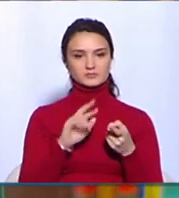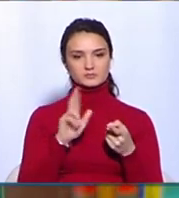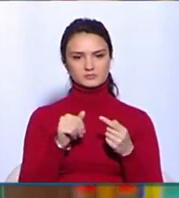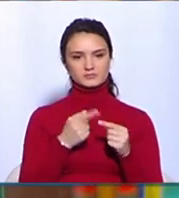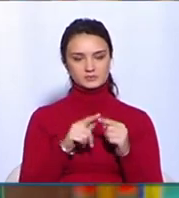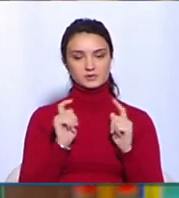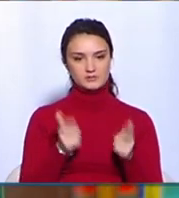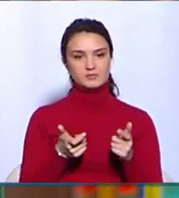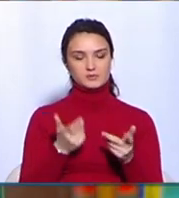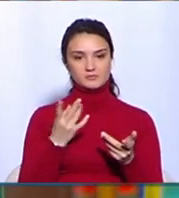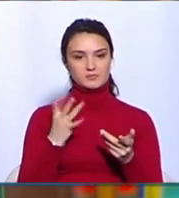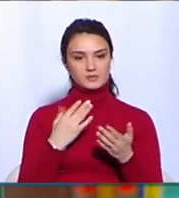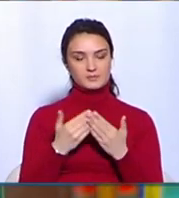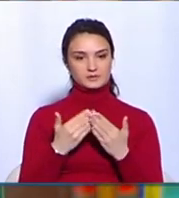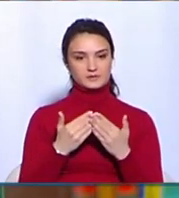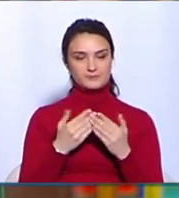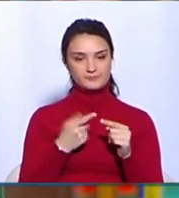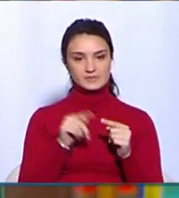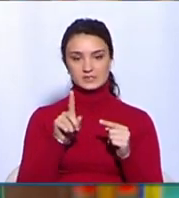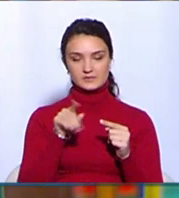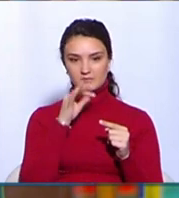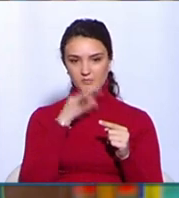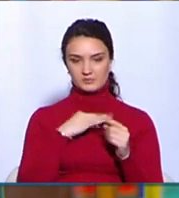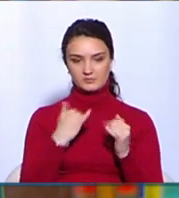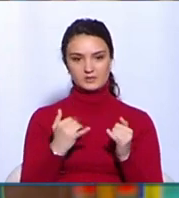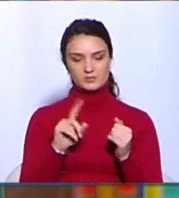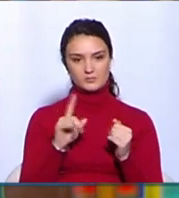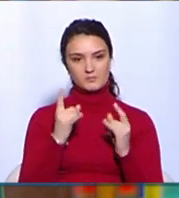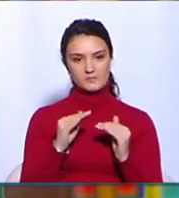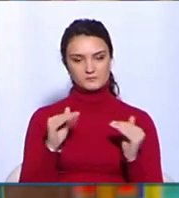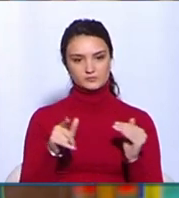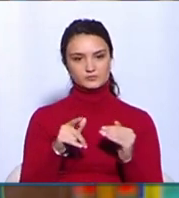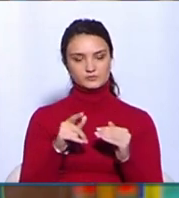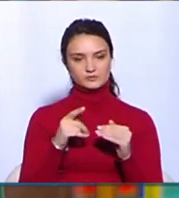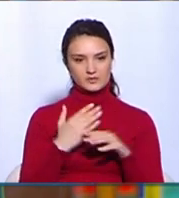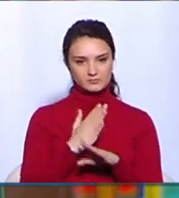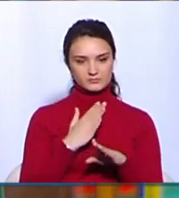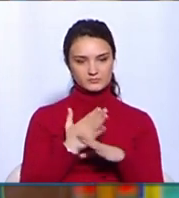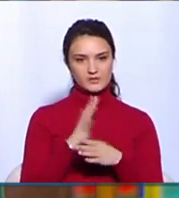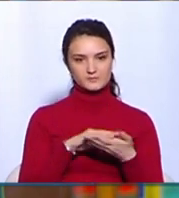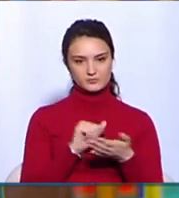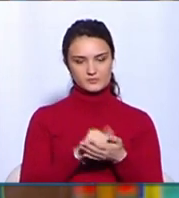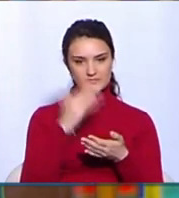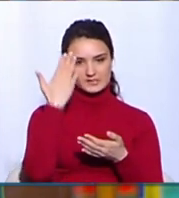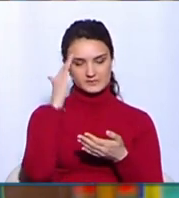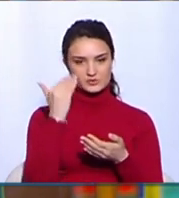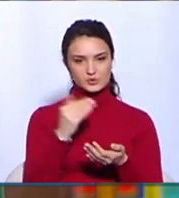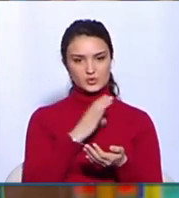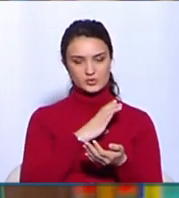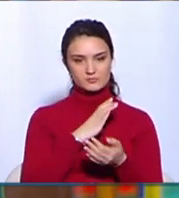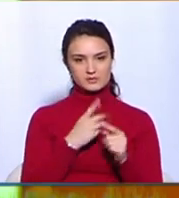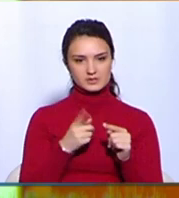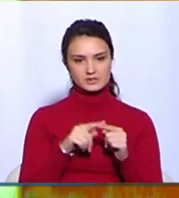მაგრამ კი, თანხმებით. თუნდაც აი ის, რასაც თქვენ მეუბნებით, რომ ბავშვი ანგრევს, ამტრევს, აფუჭებს სხვის კუთვნილ ქონებას,